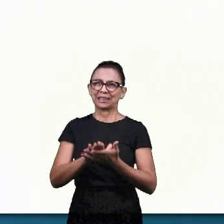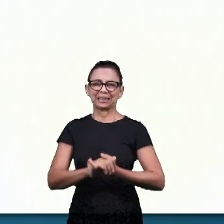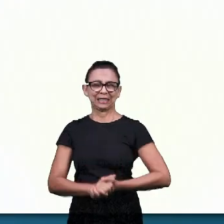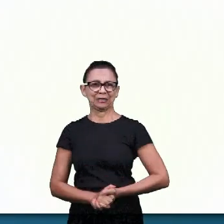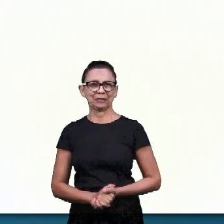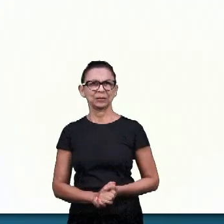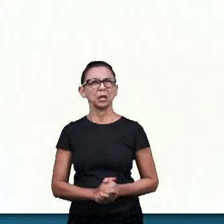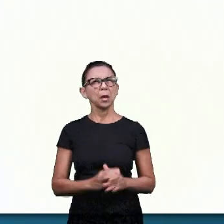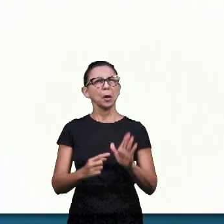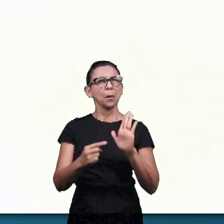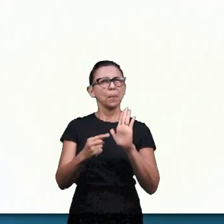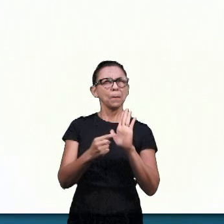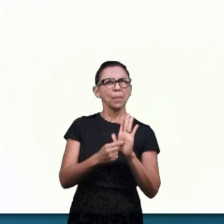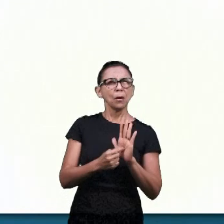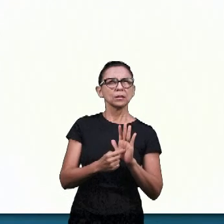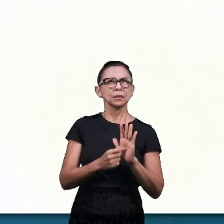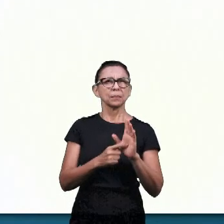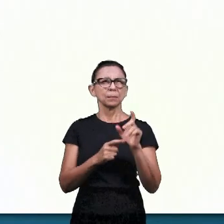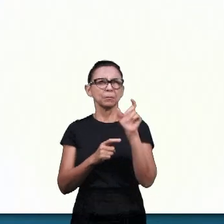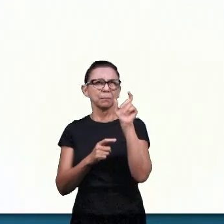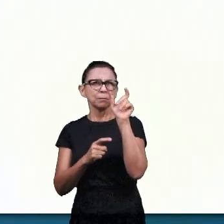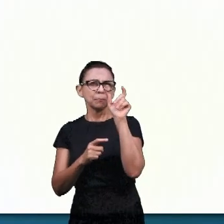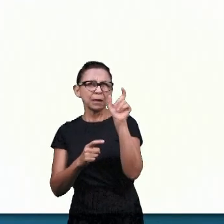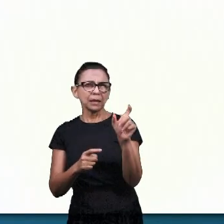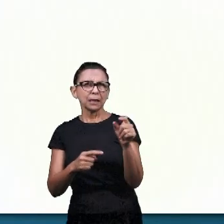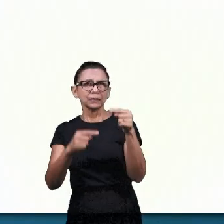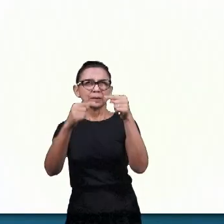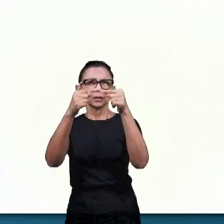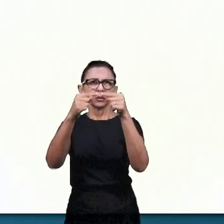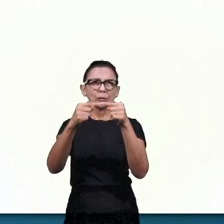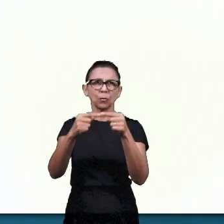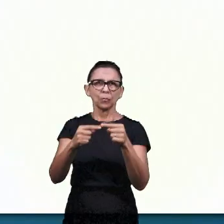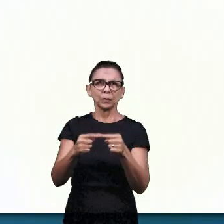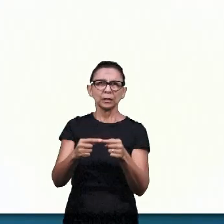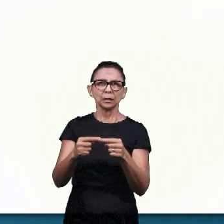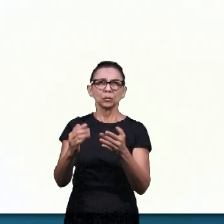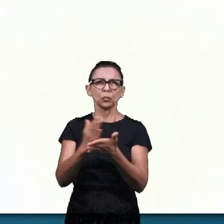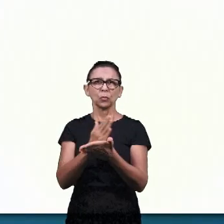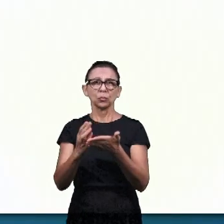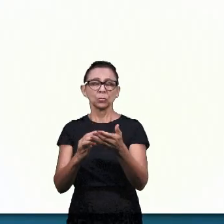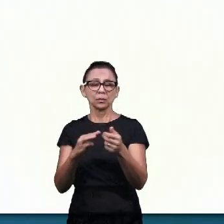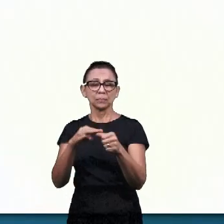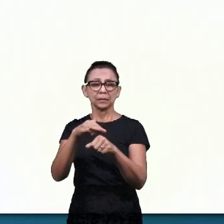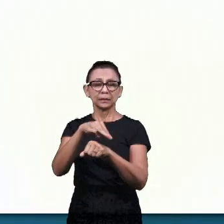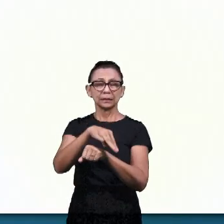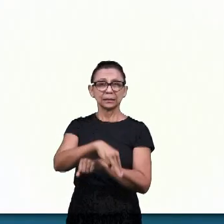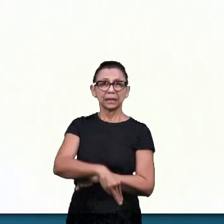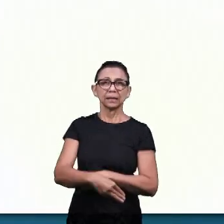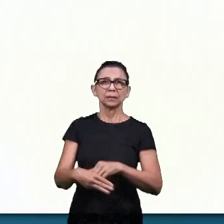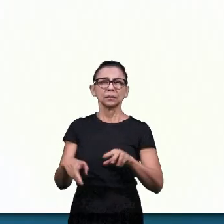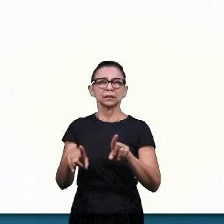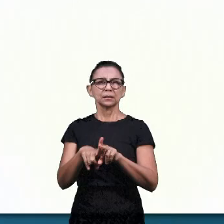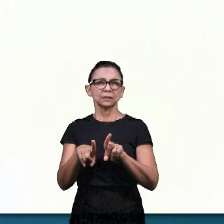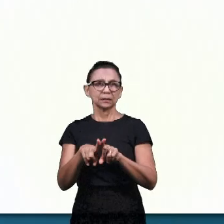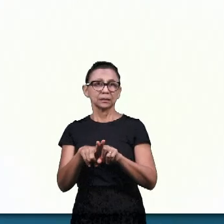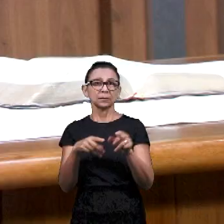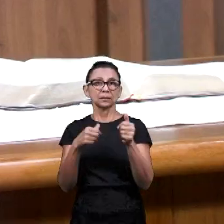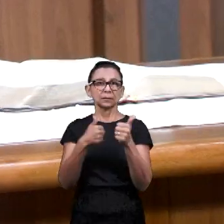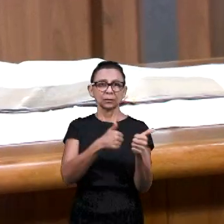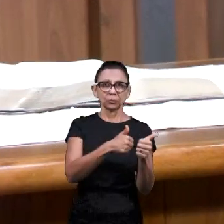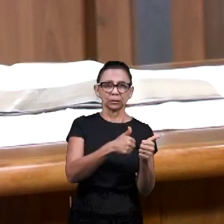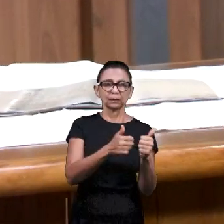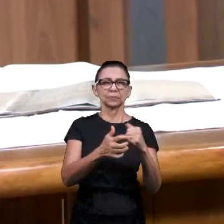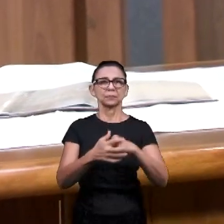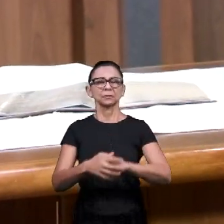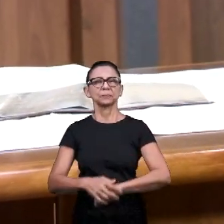quelques ministères et de leurs suiveurs. Très bien. Pour répondre à cette activité, nous allons ici avoir